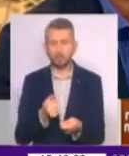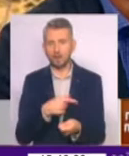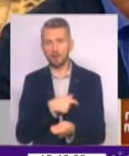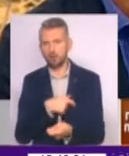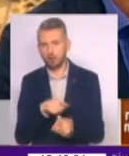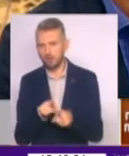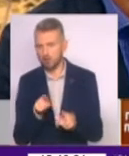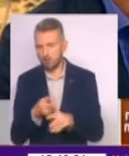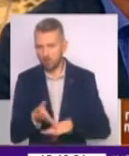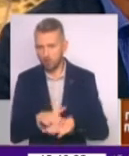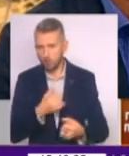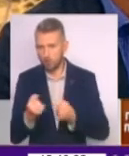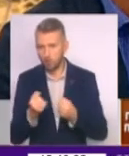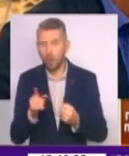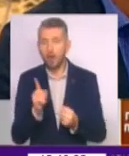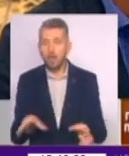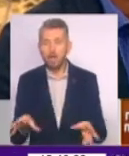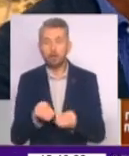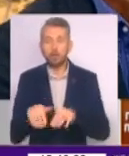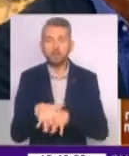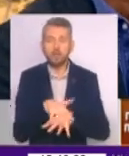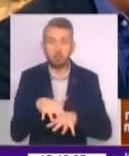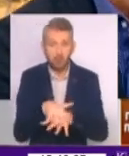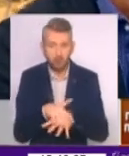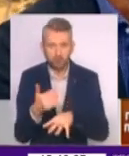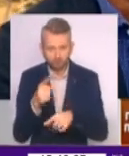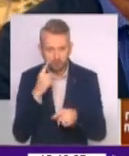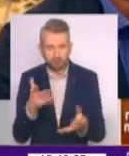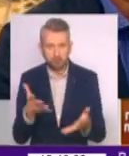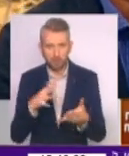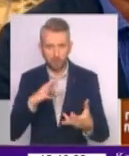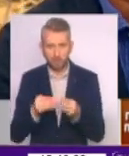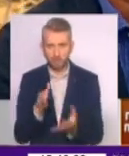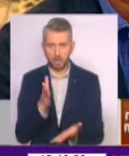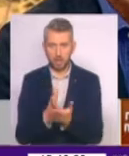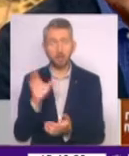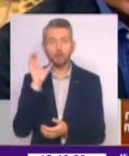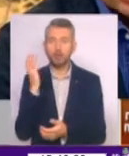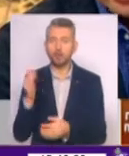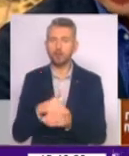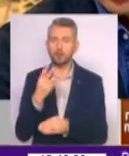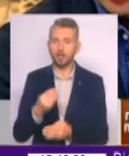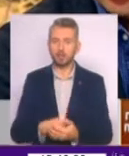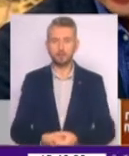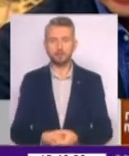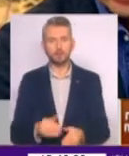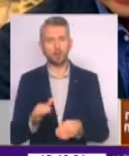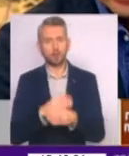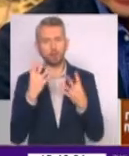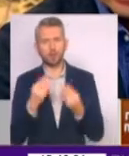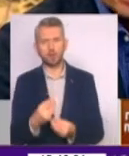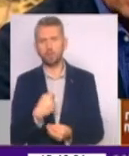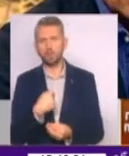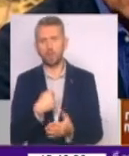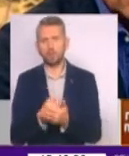з Романтою вже неодноразово це перевірено впродовж цих років, що дійсно результати є. Вас слухаємо, добрий день. Доброго дня. У мене